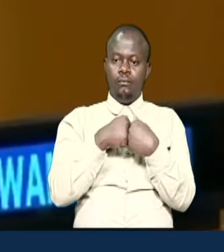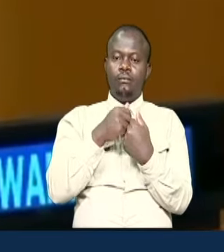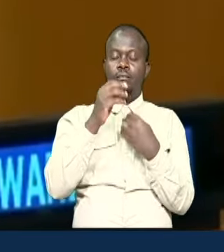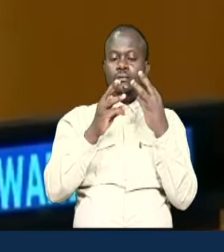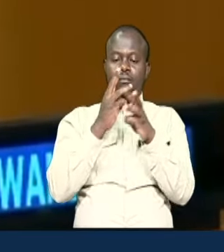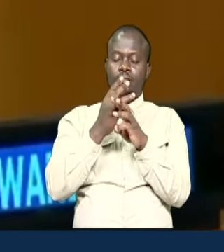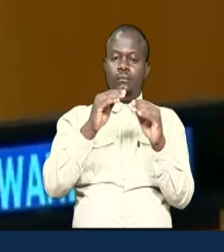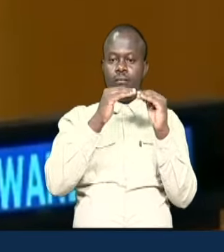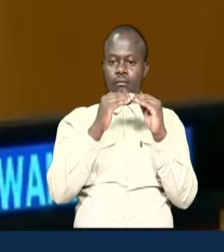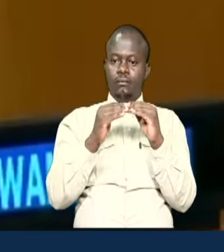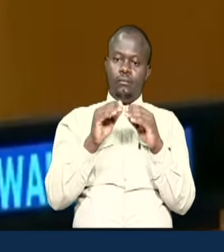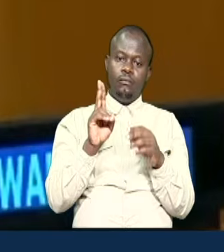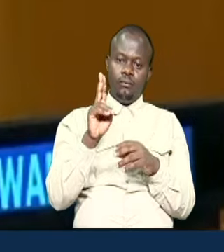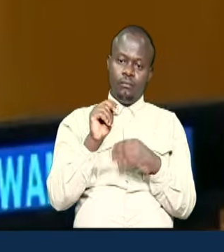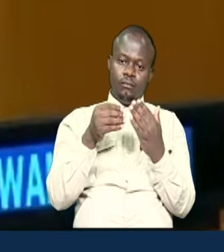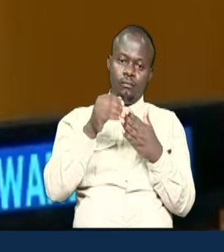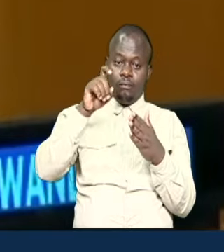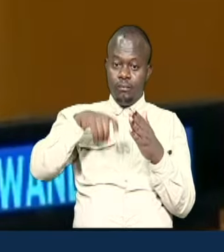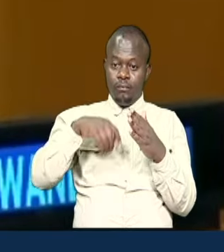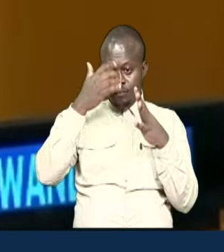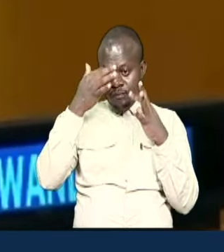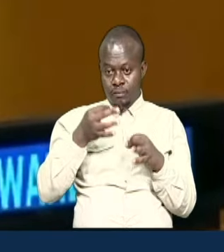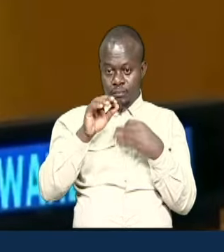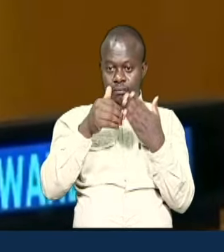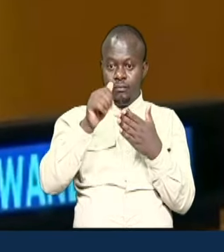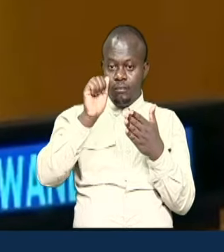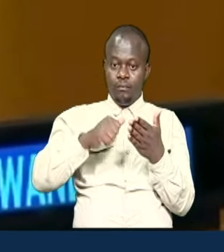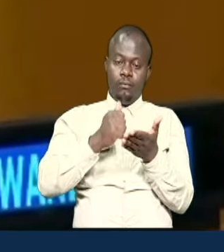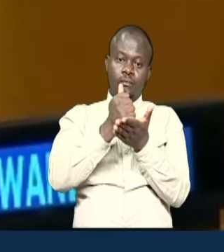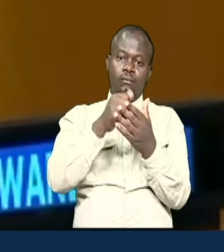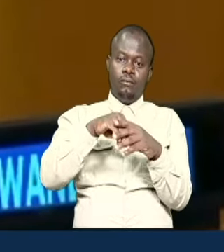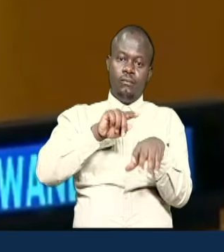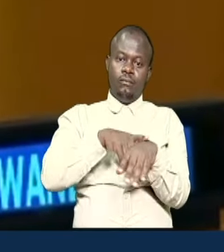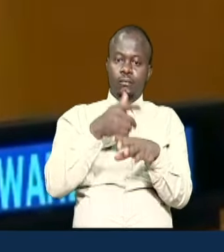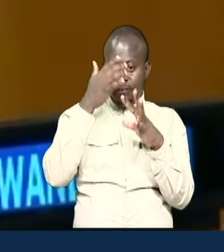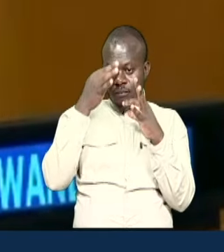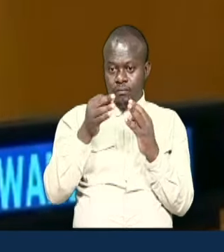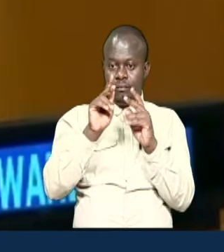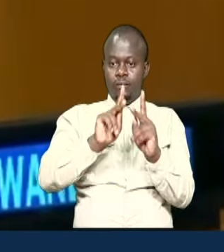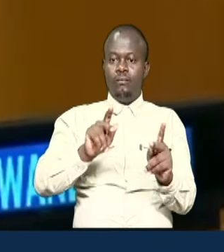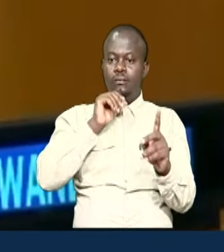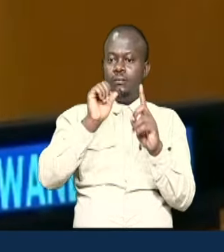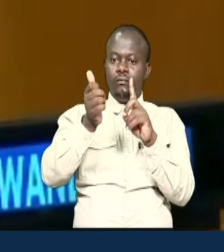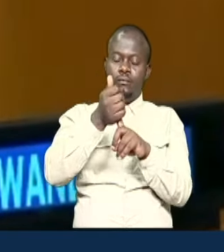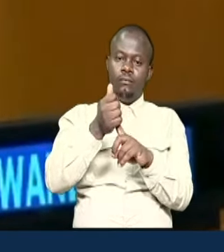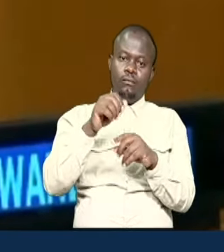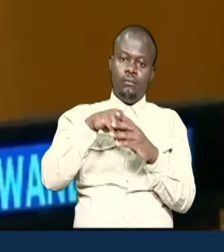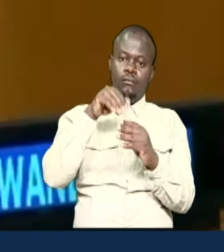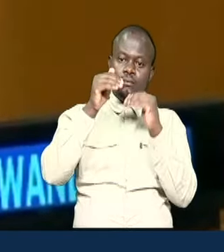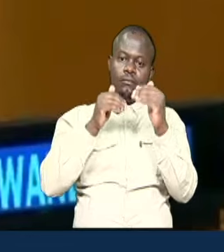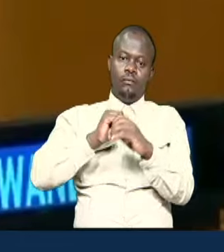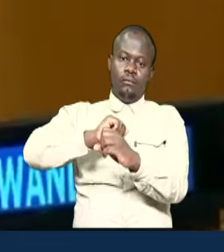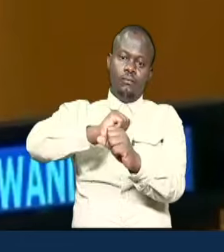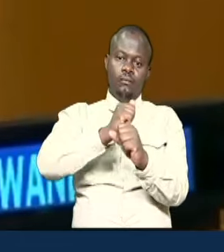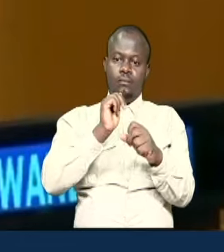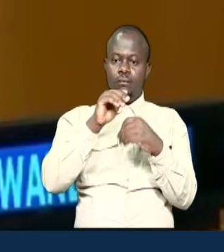rw'isi. Umuryango w'abibumbye ugomba kwiyemeza ko ushobora gutabara mu gihe ingamba z'amahoro zitaragerwaho mu rwego rwo kurinda